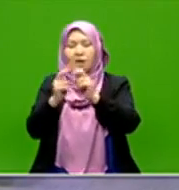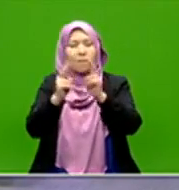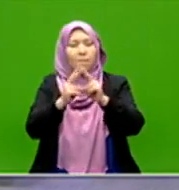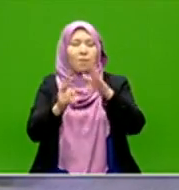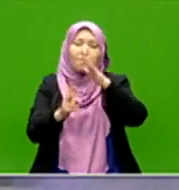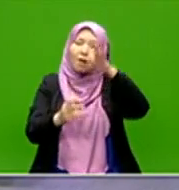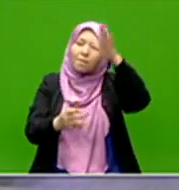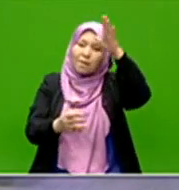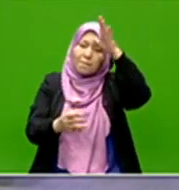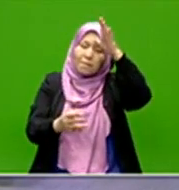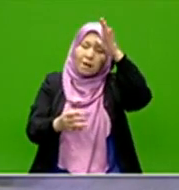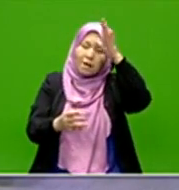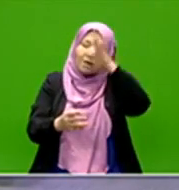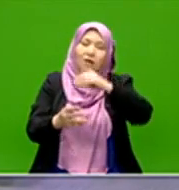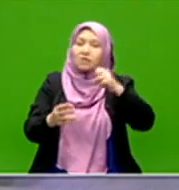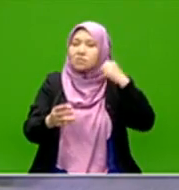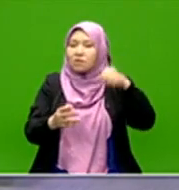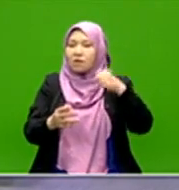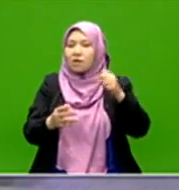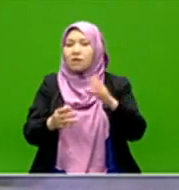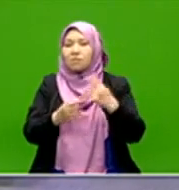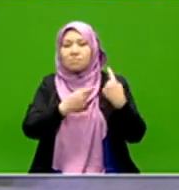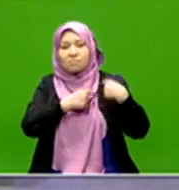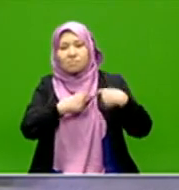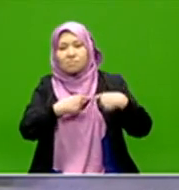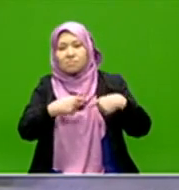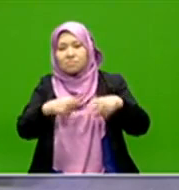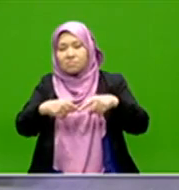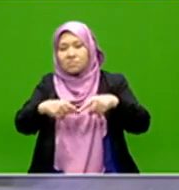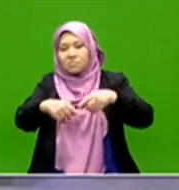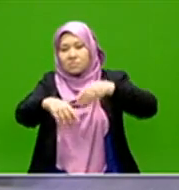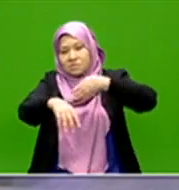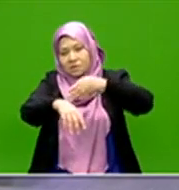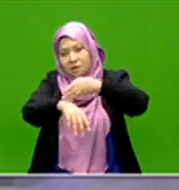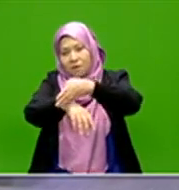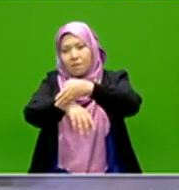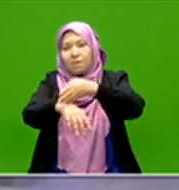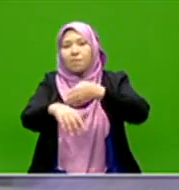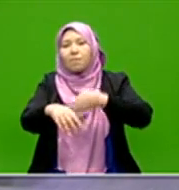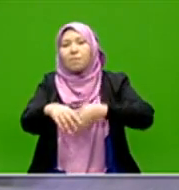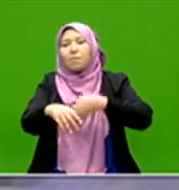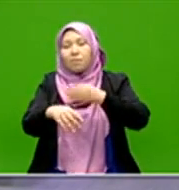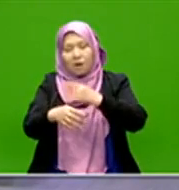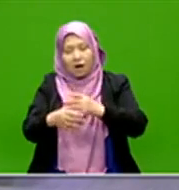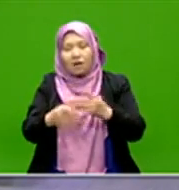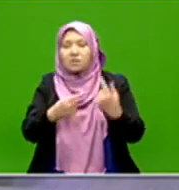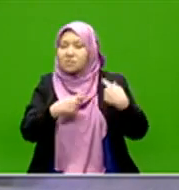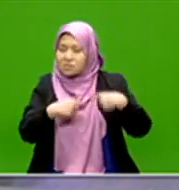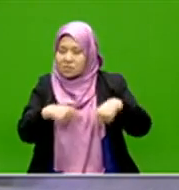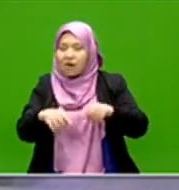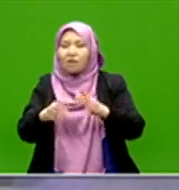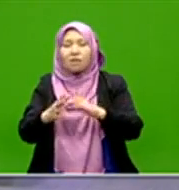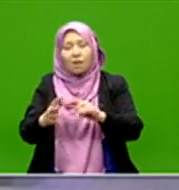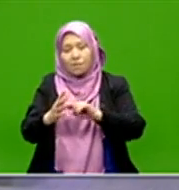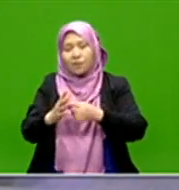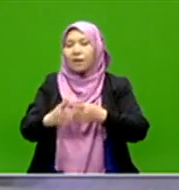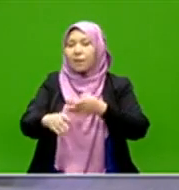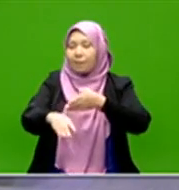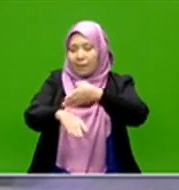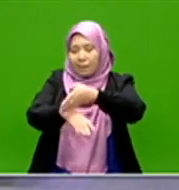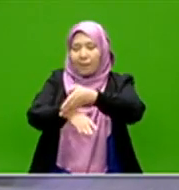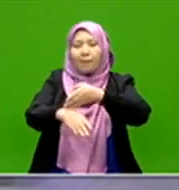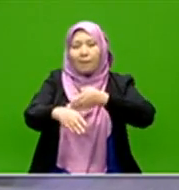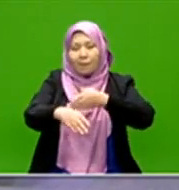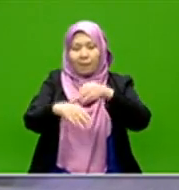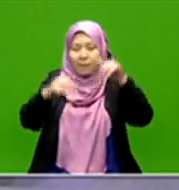semua. Insya-Allah. Saudara tu sedang ni apa lapar. Lagi. Lapar. Oh, dah mulalah. Okey insya-Allah. Untuk diadakanlah jadi kita doakan